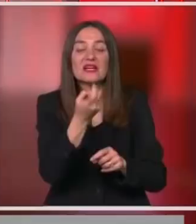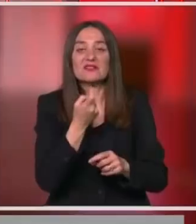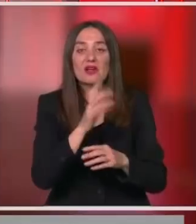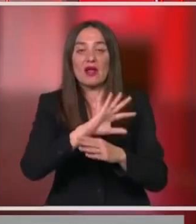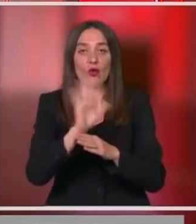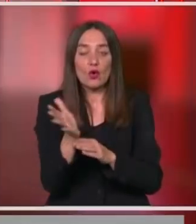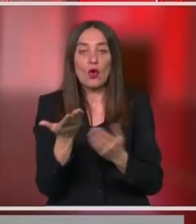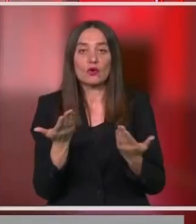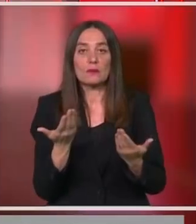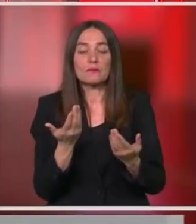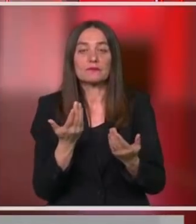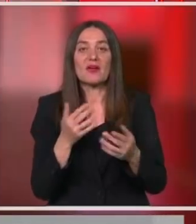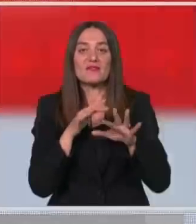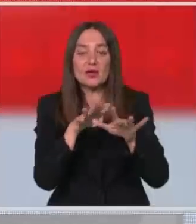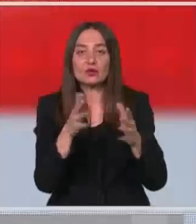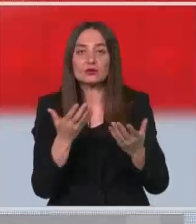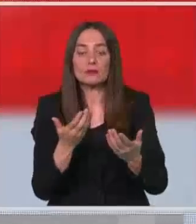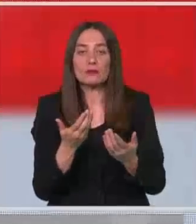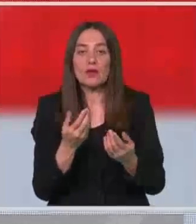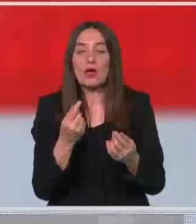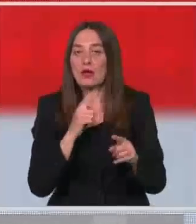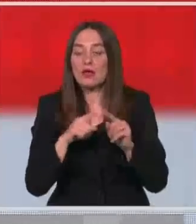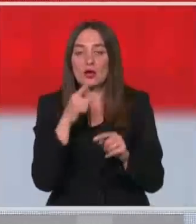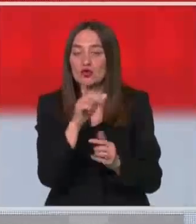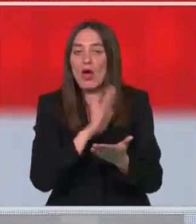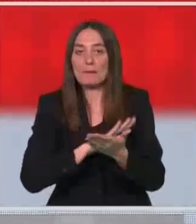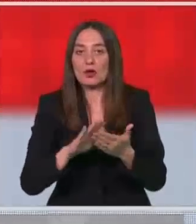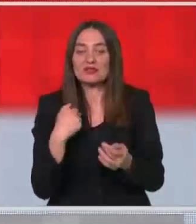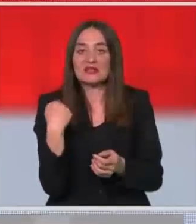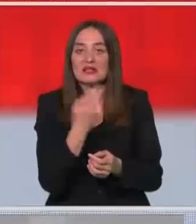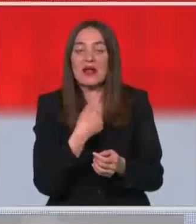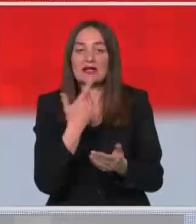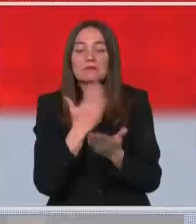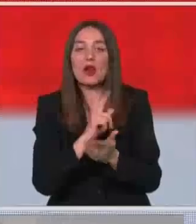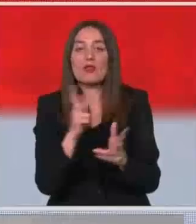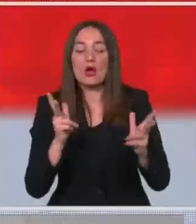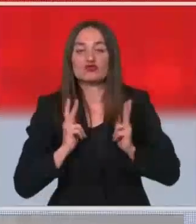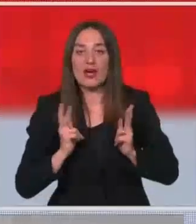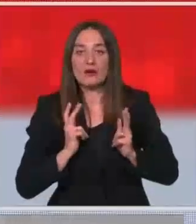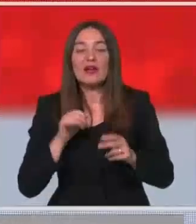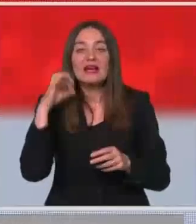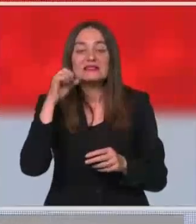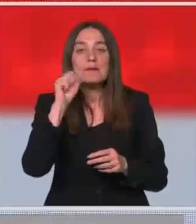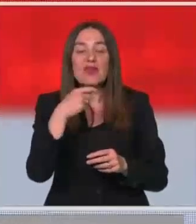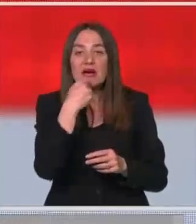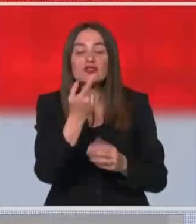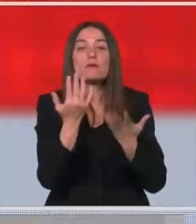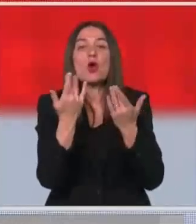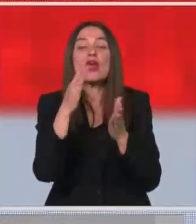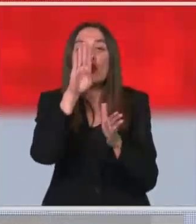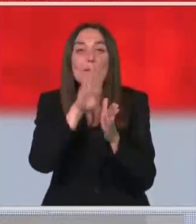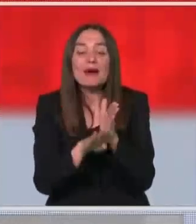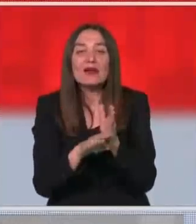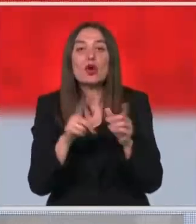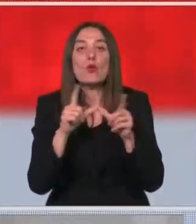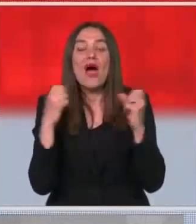koronom, koronavirusom, jer to je prosto za nas bilo neočekivano. Ali samo da kažem, koliki pad u